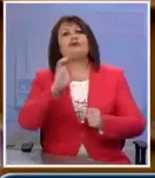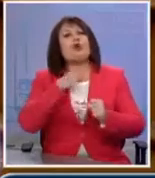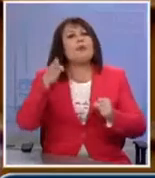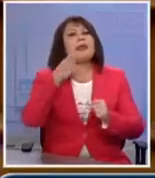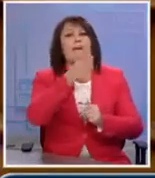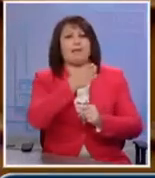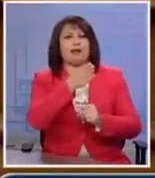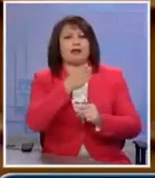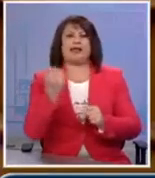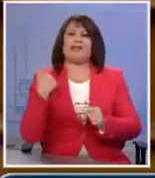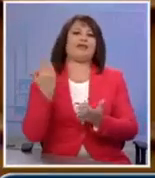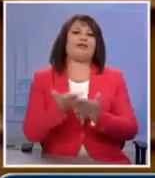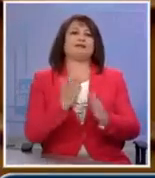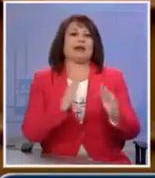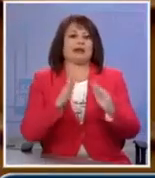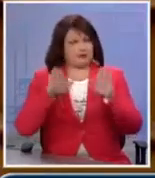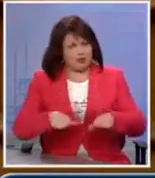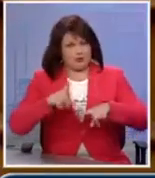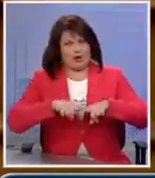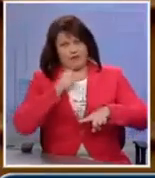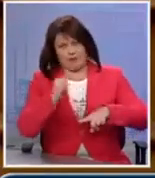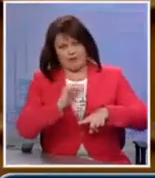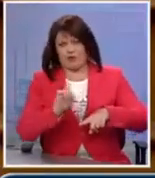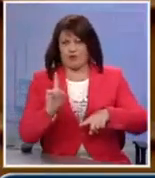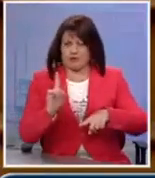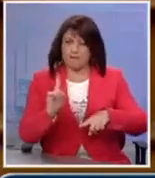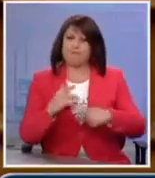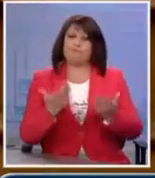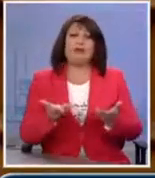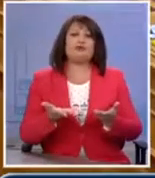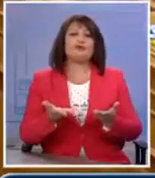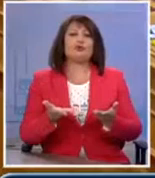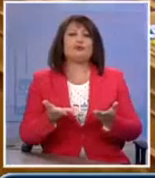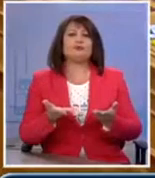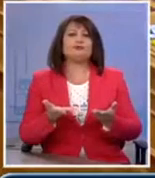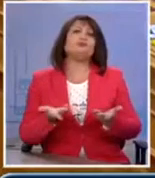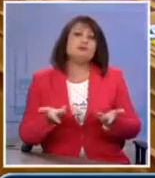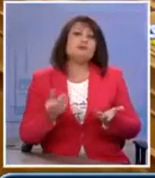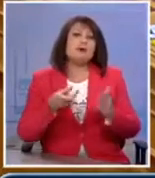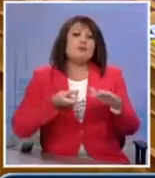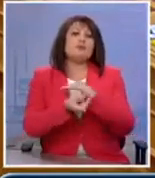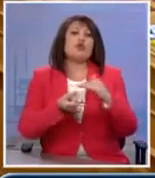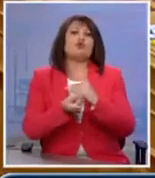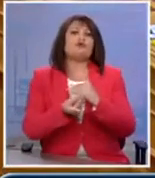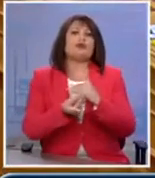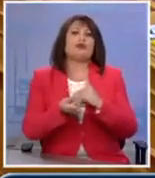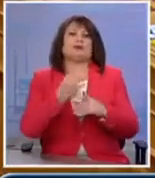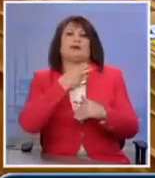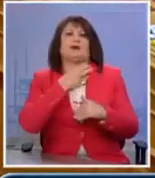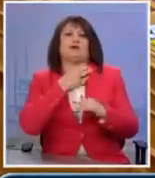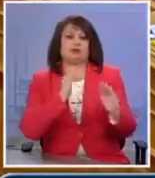δεν έχουν ζητήσει άσυλο στην Ελλάδα. Το γεγονός, βέβαια, αυτό δεν τους καθιστά λιγότερο πρόσφυγες και πρόσωπα που χρήζουν